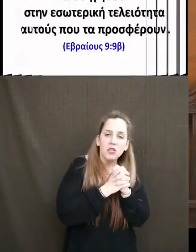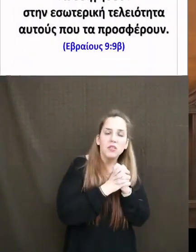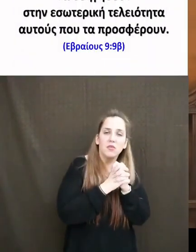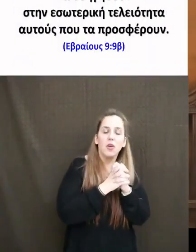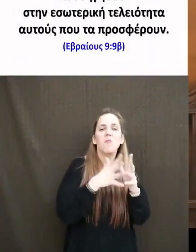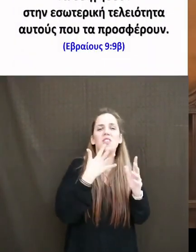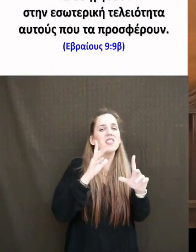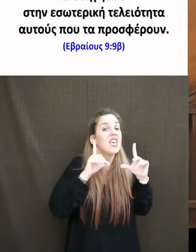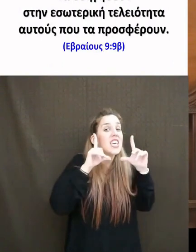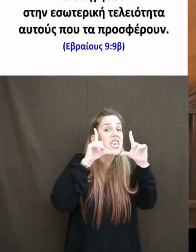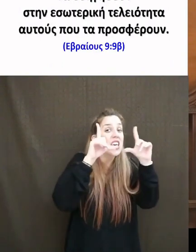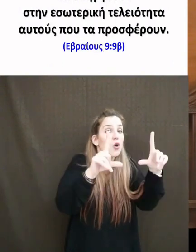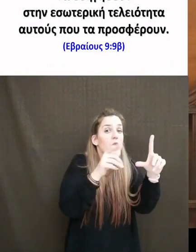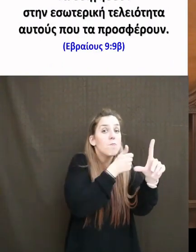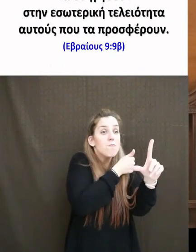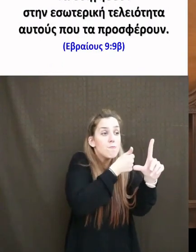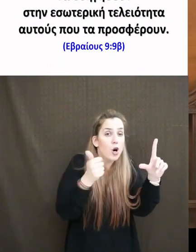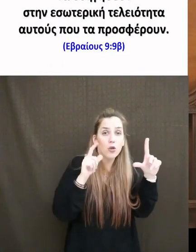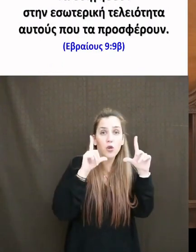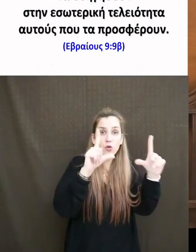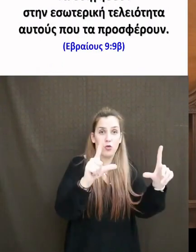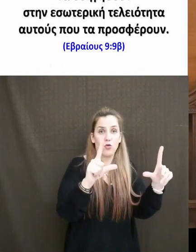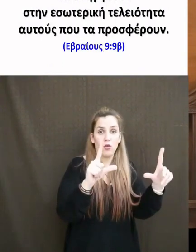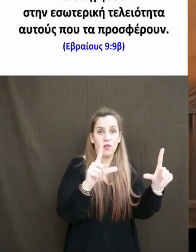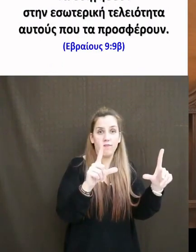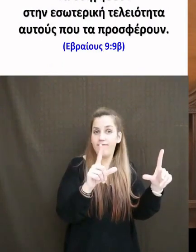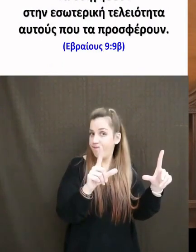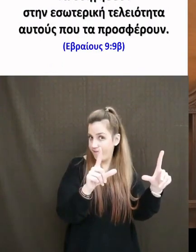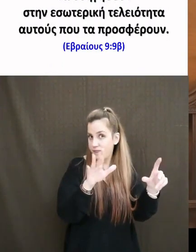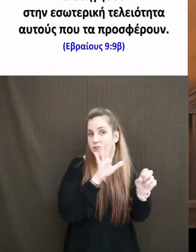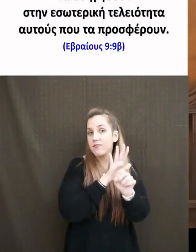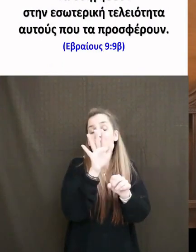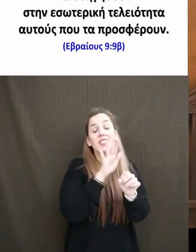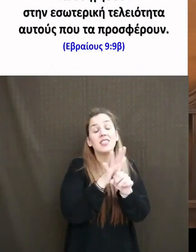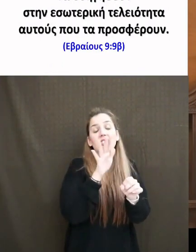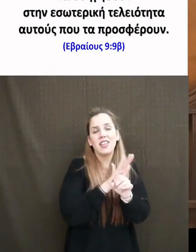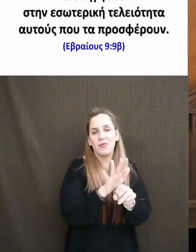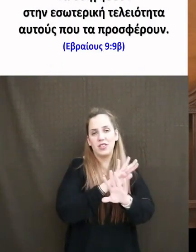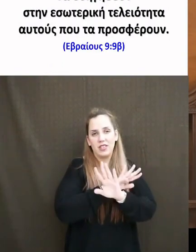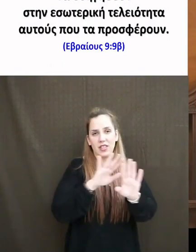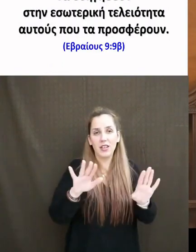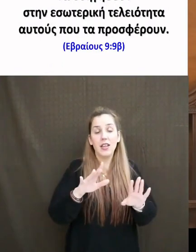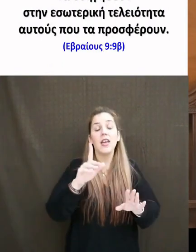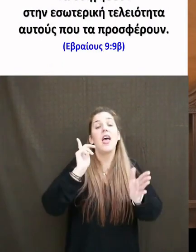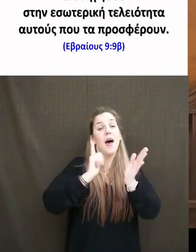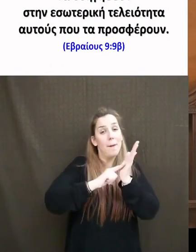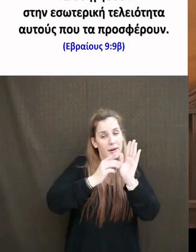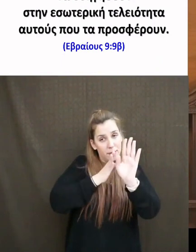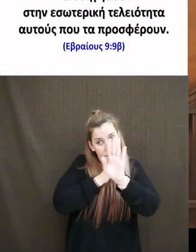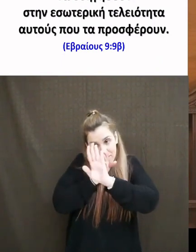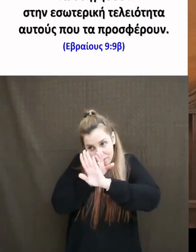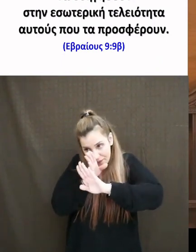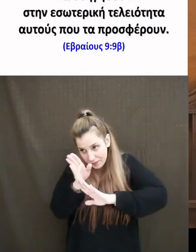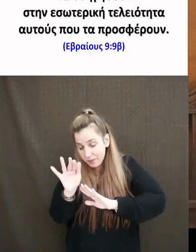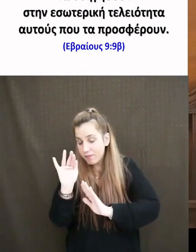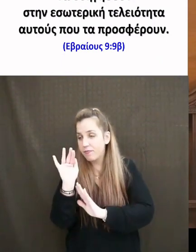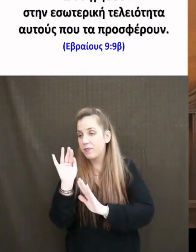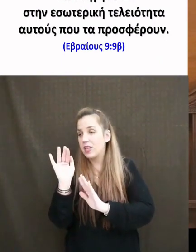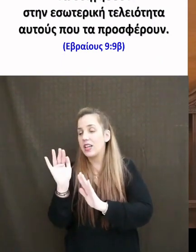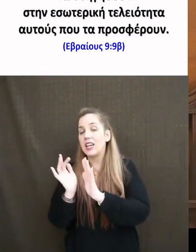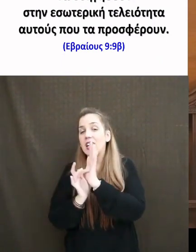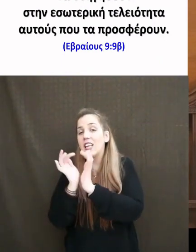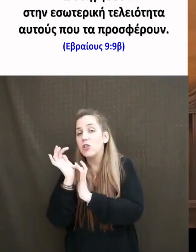Προσφέρονται θυσίες και δώρα, που όμως δεν είναι σε θέση να οδηγήσουν στην εσωτερική τελειότητα αυτούς που τα